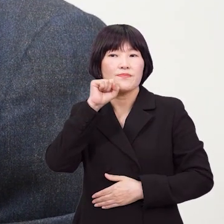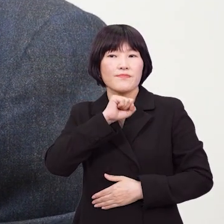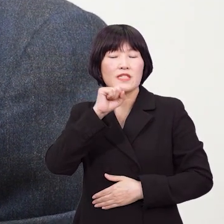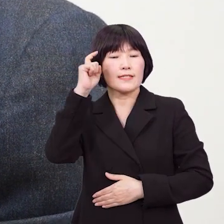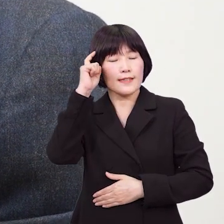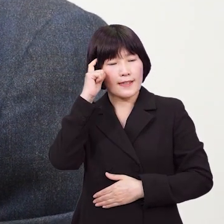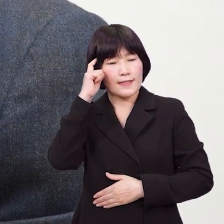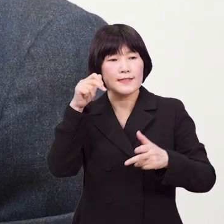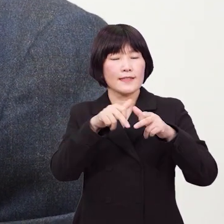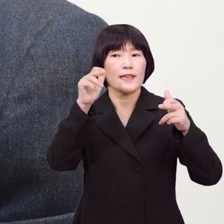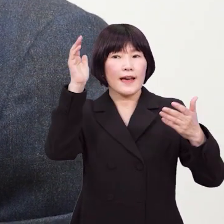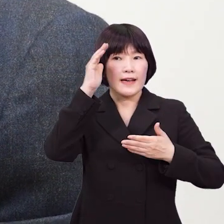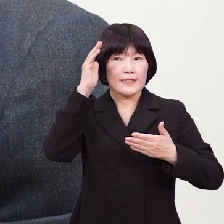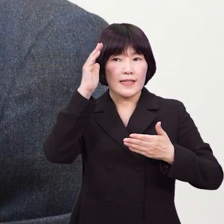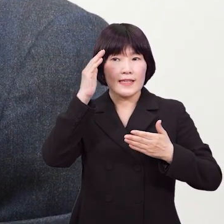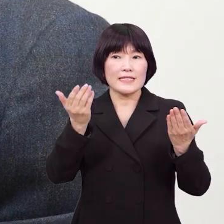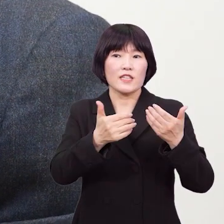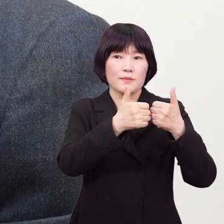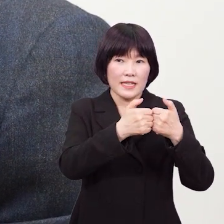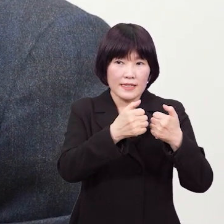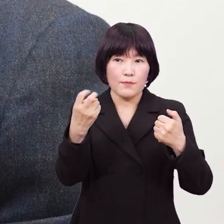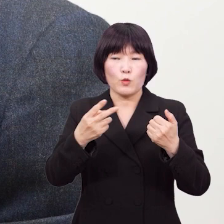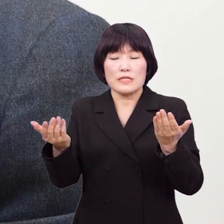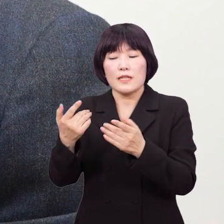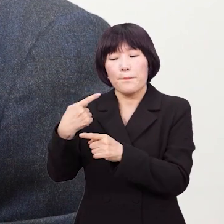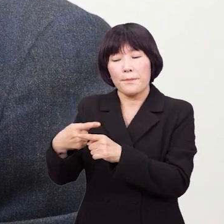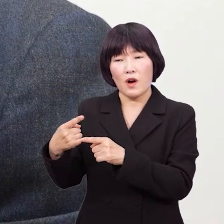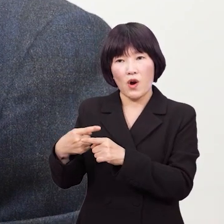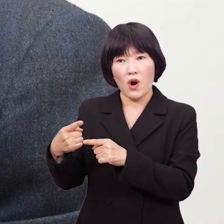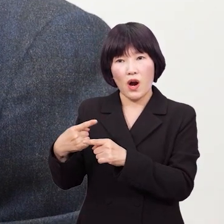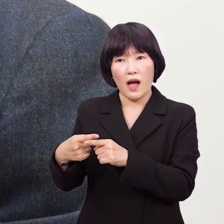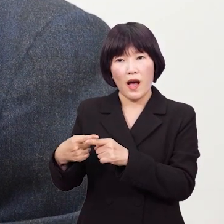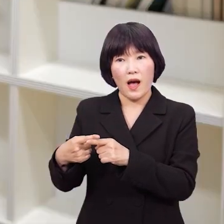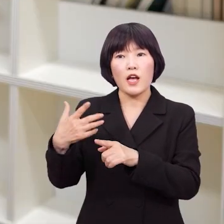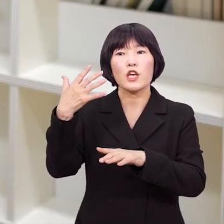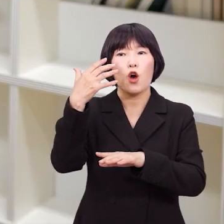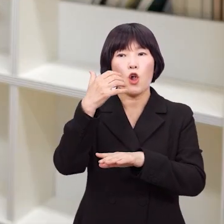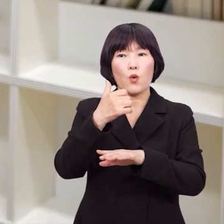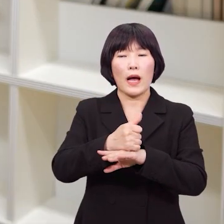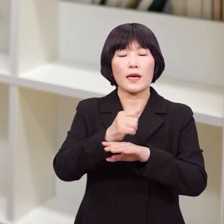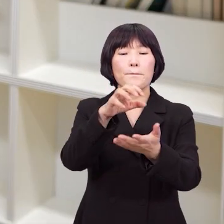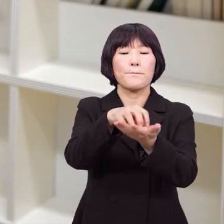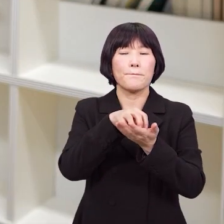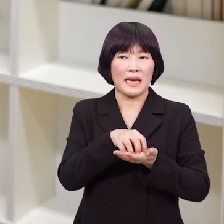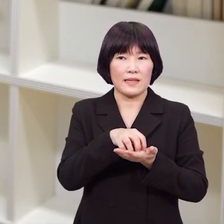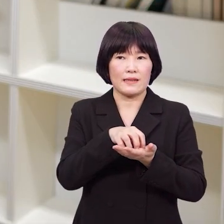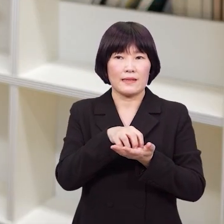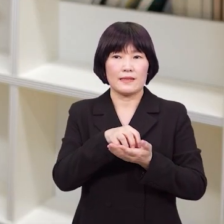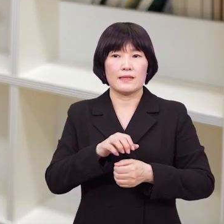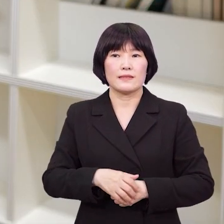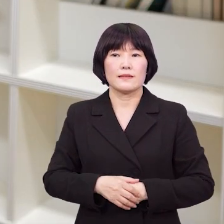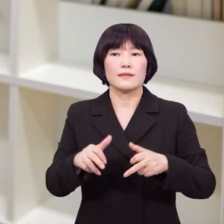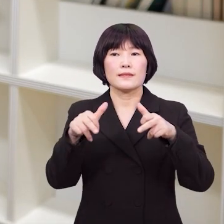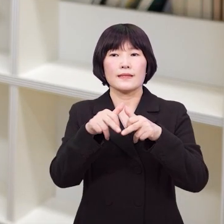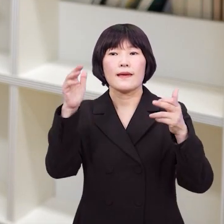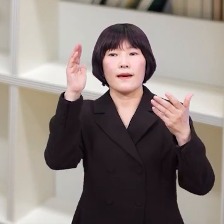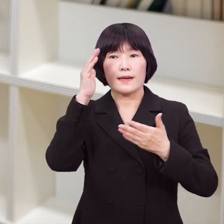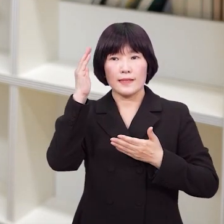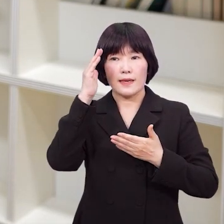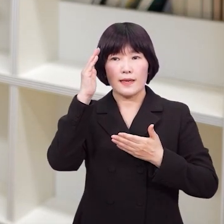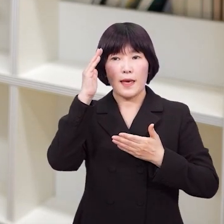고려해서 장애 학생의 직업 상담, 그리고 직업 평가 결과를 반영하여서